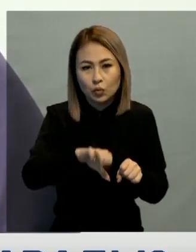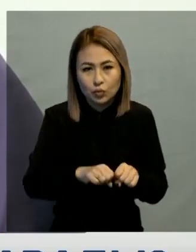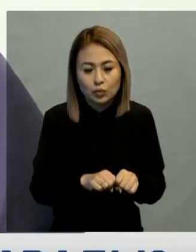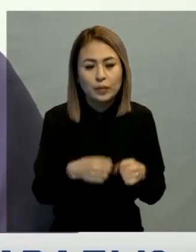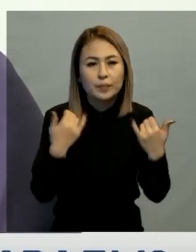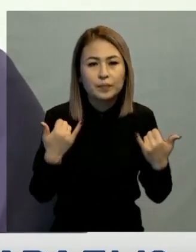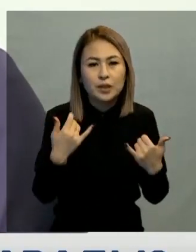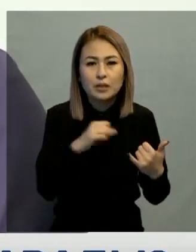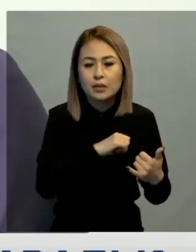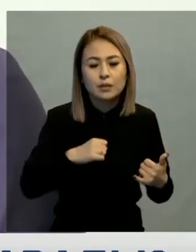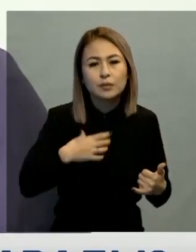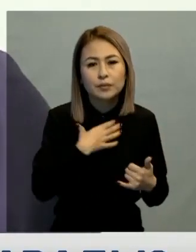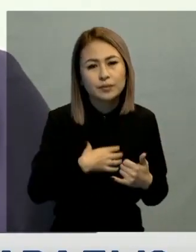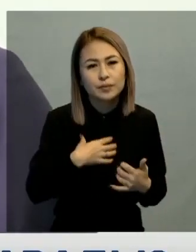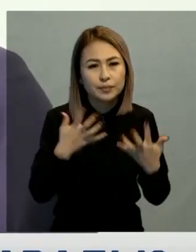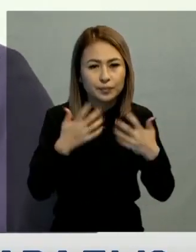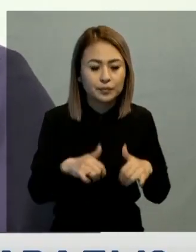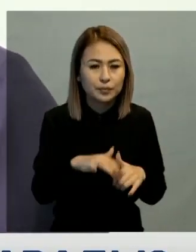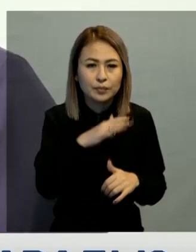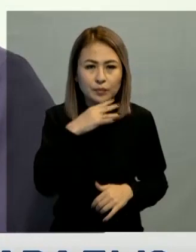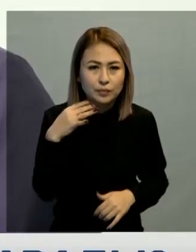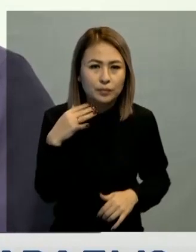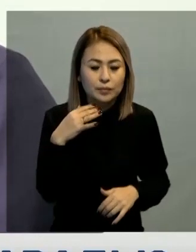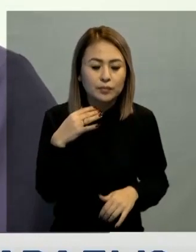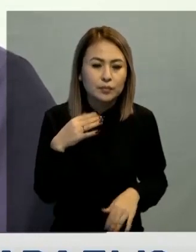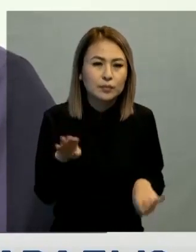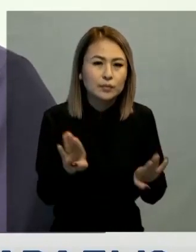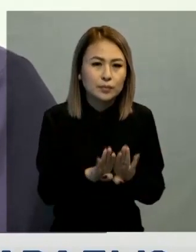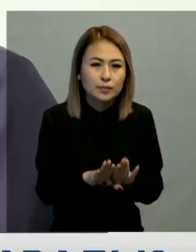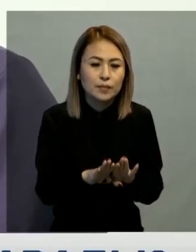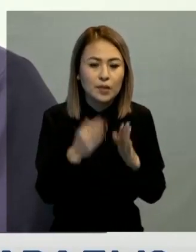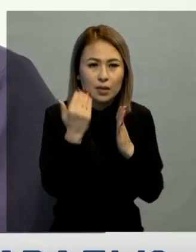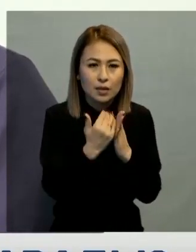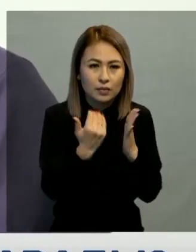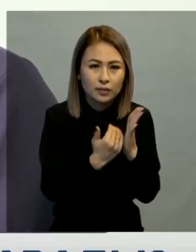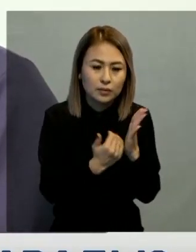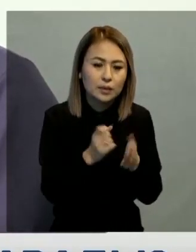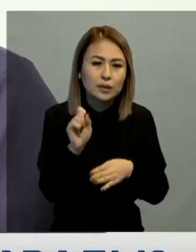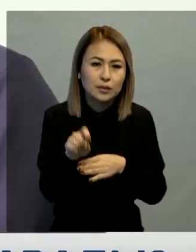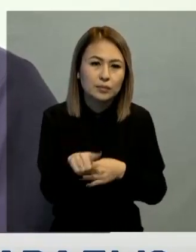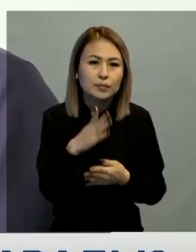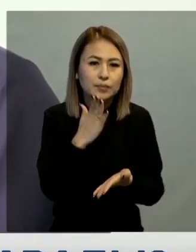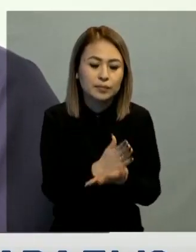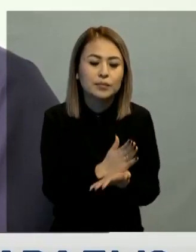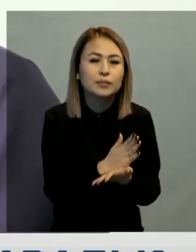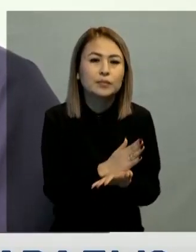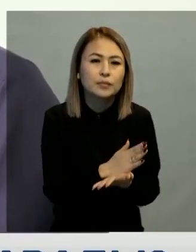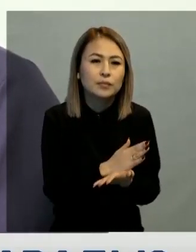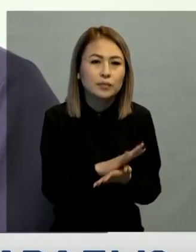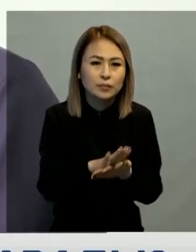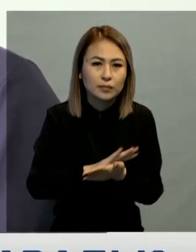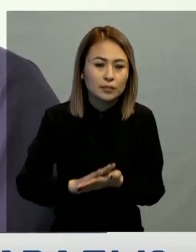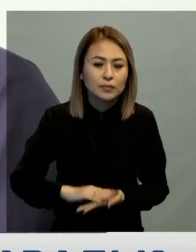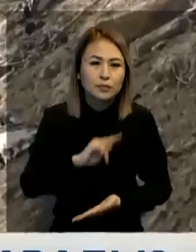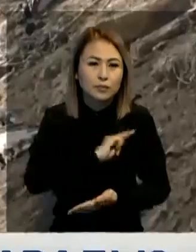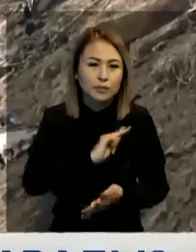Негізгі нүктесі былай айтқанда көлем үлкен. Солай жалпы графикпен оларға тапсырма беріп жалпы тазалау